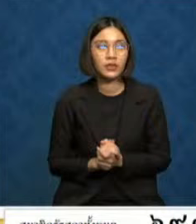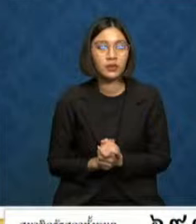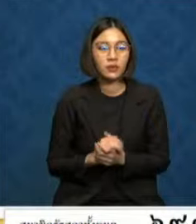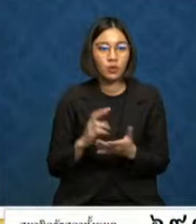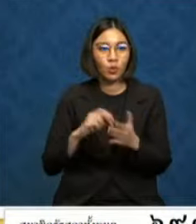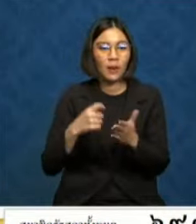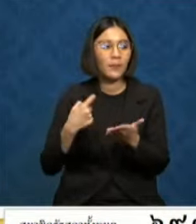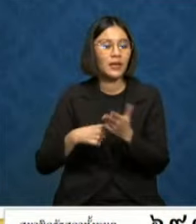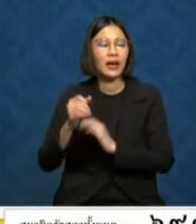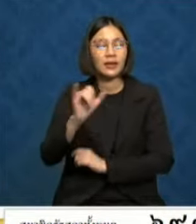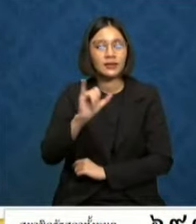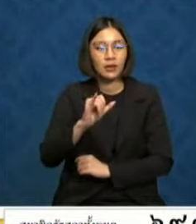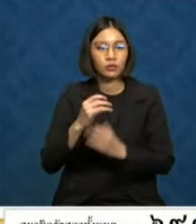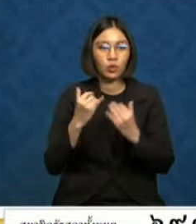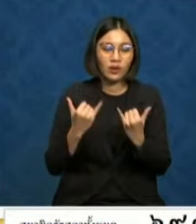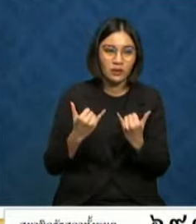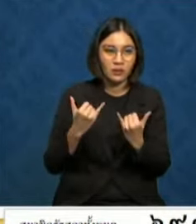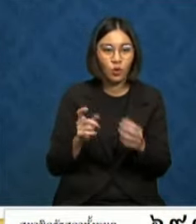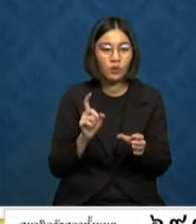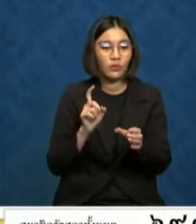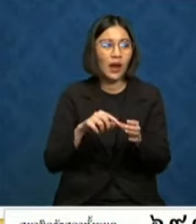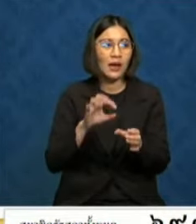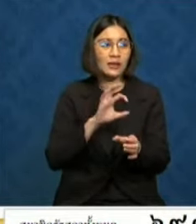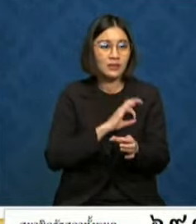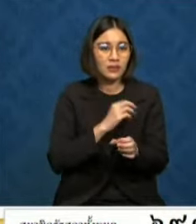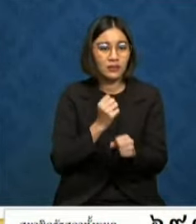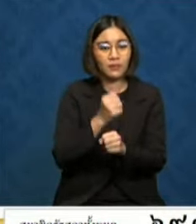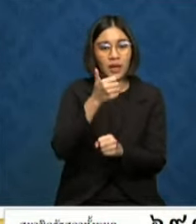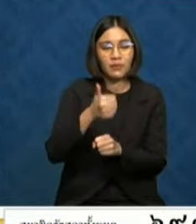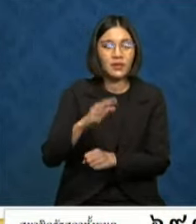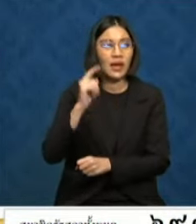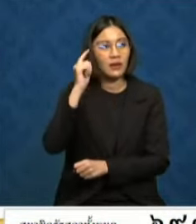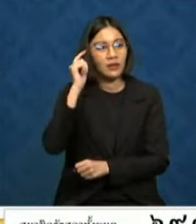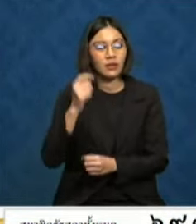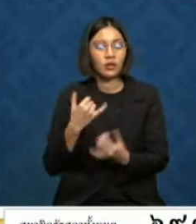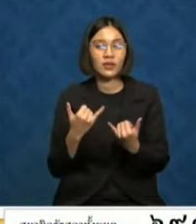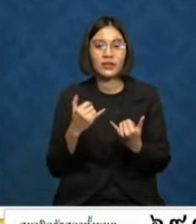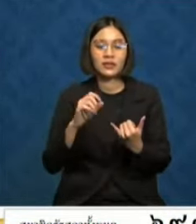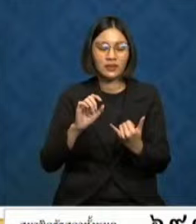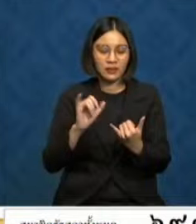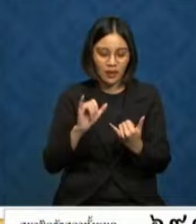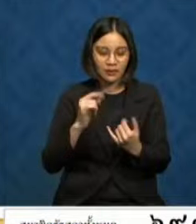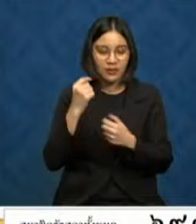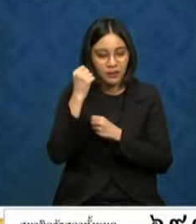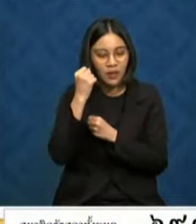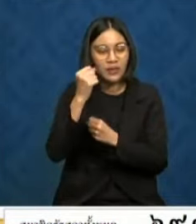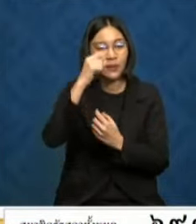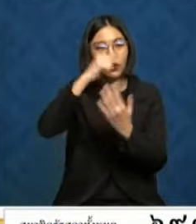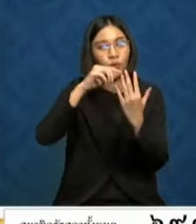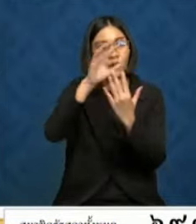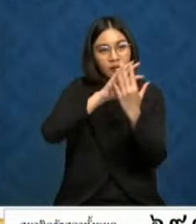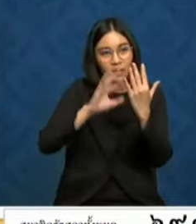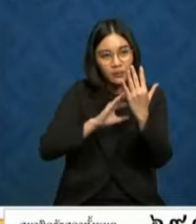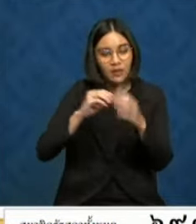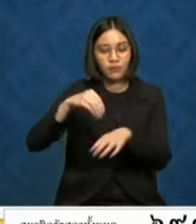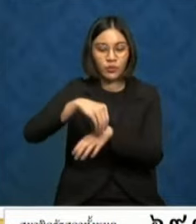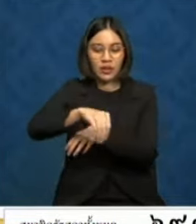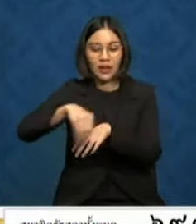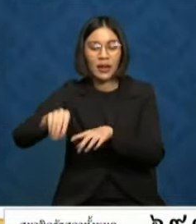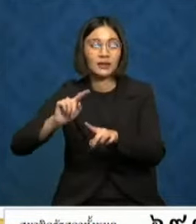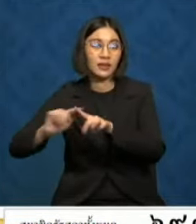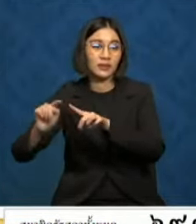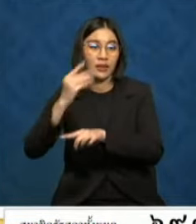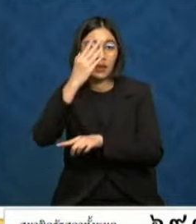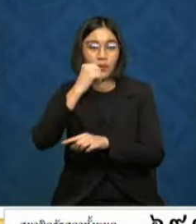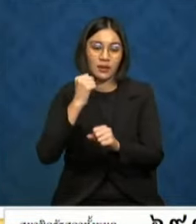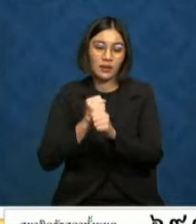ไม่ได้รับประกันว่าเราจะได้รับเป็นสมาชิกสิทธิมนุษยชนหรือไม่นะคะแต่ขึ้นอยู่กับความพยายามของไทยแล้วก็หน่วยภาคส่วนต่างๆใน